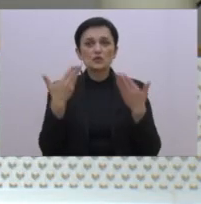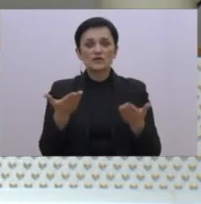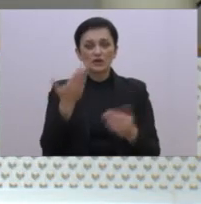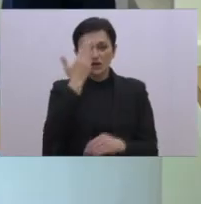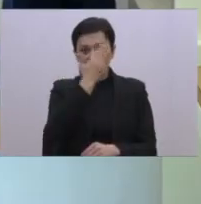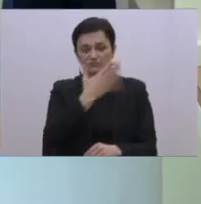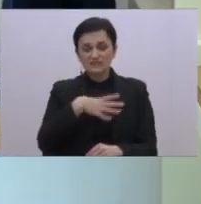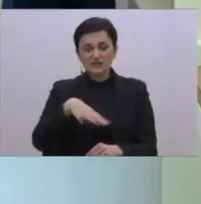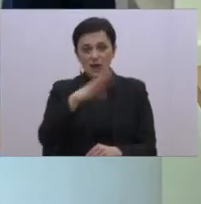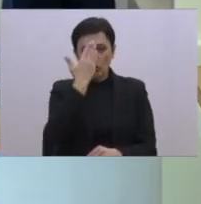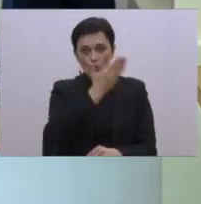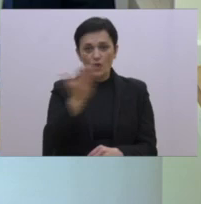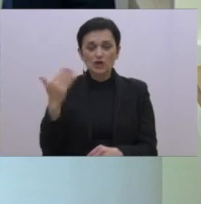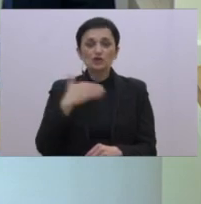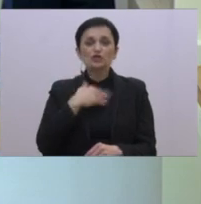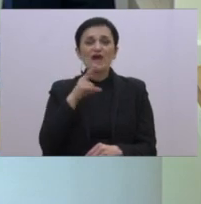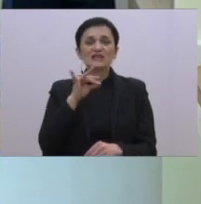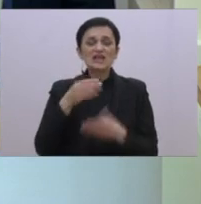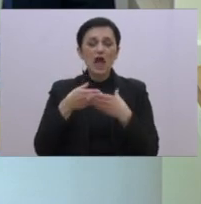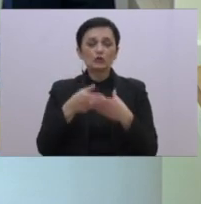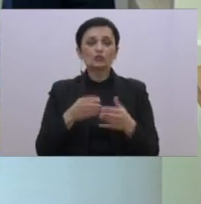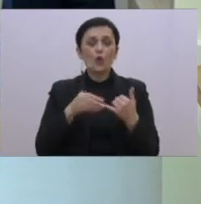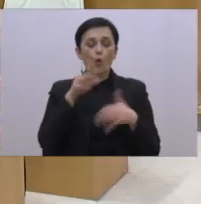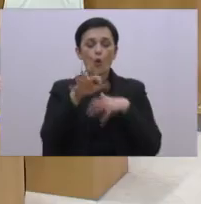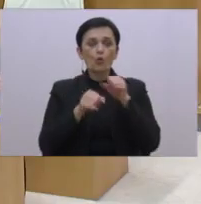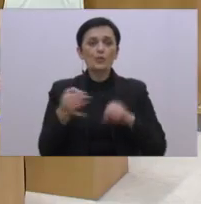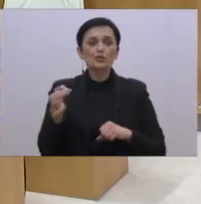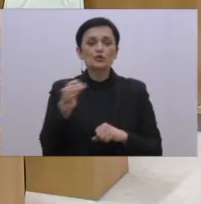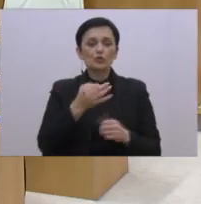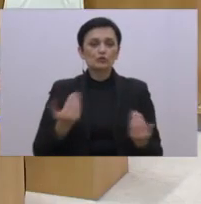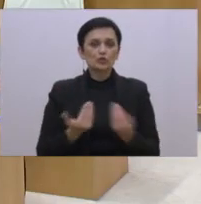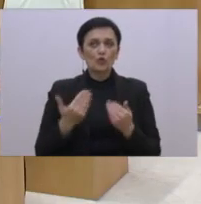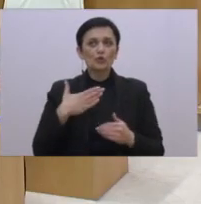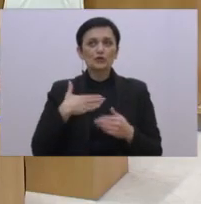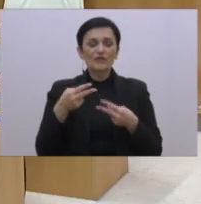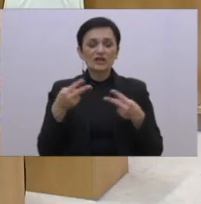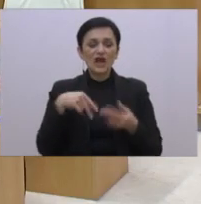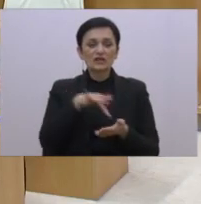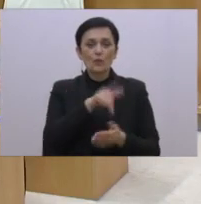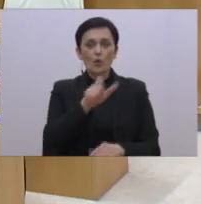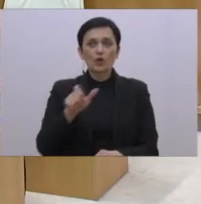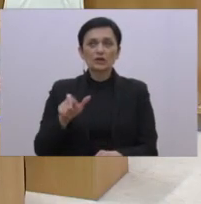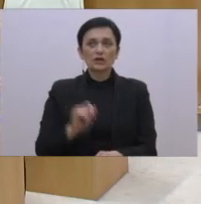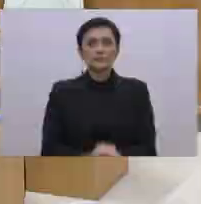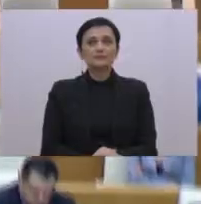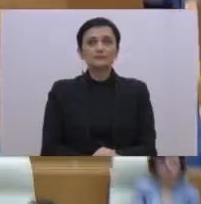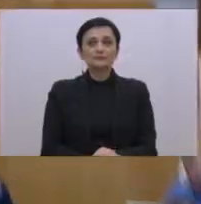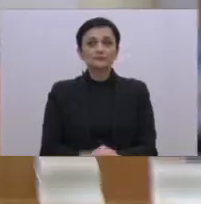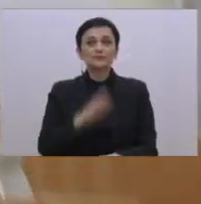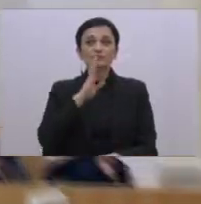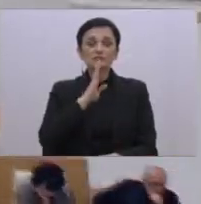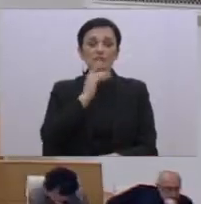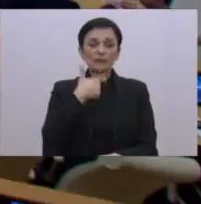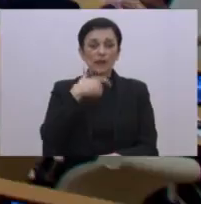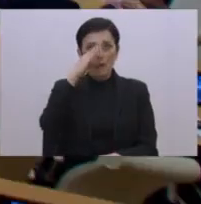საქართველოს მოსახლეობას, ჩვენს დიასპორას, ოკუპირებულ რეგიონებში მცხოვრებ ჩვენს თანამოქალაქეებს. ქალბატონებო